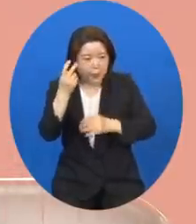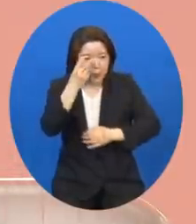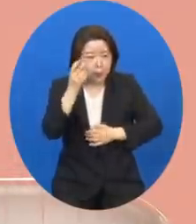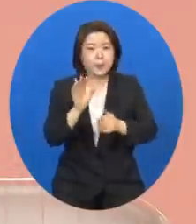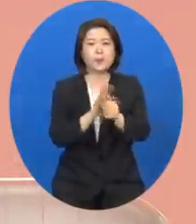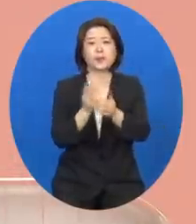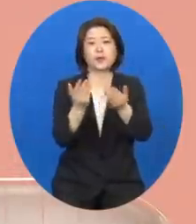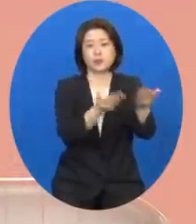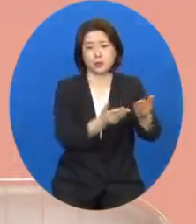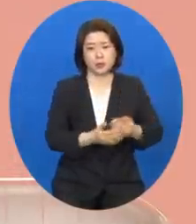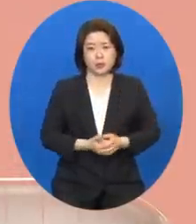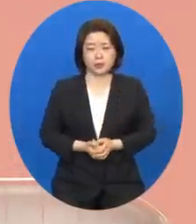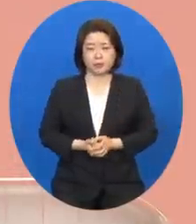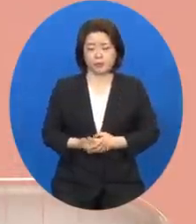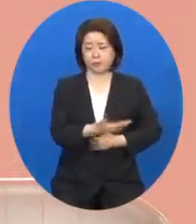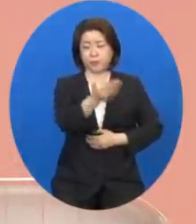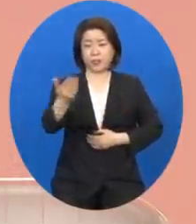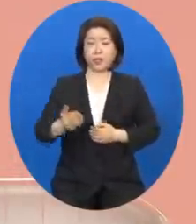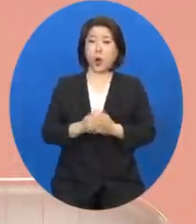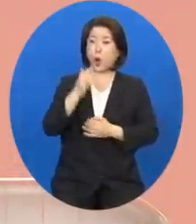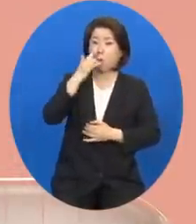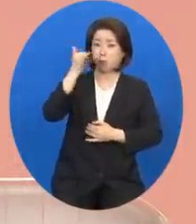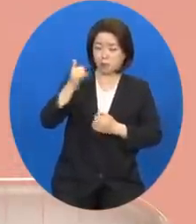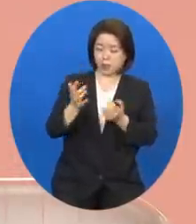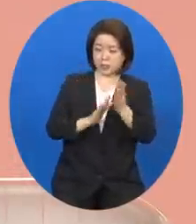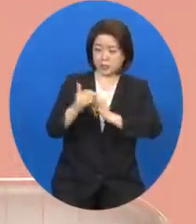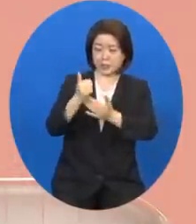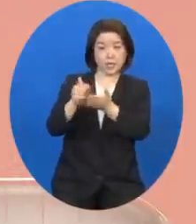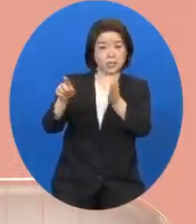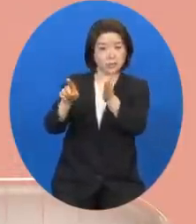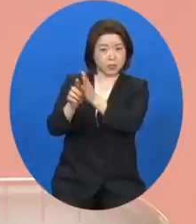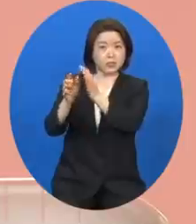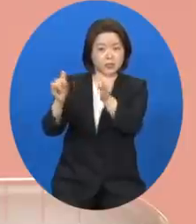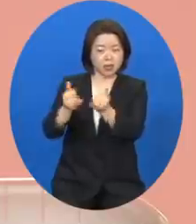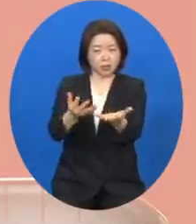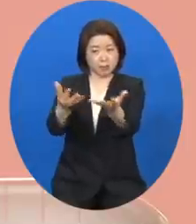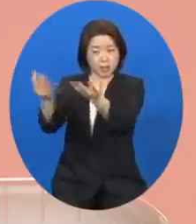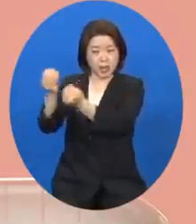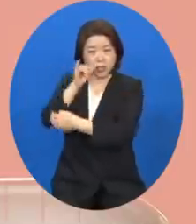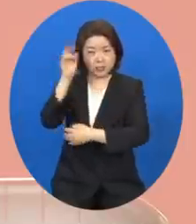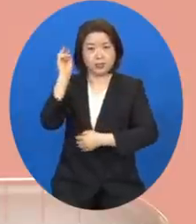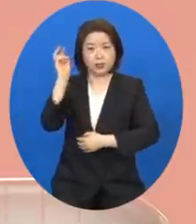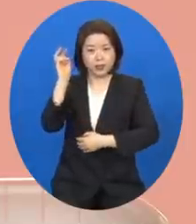여러분, 여러분의 부모님이 예수를 믿으신 분들 많으실 겁니다.